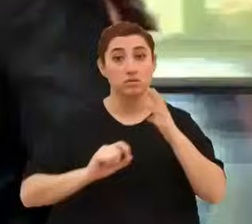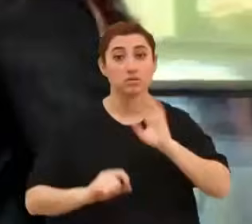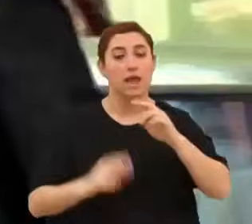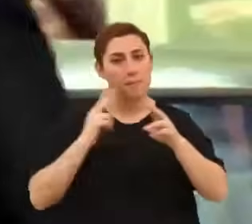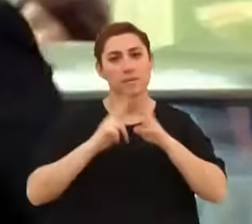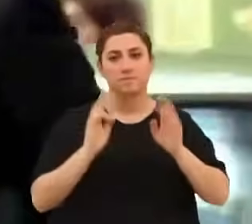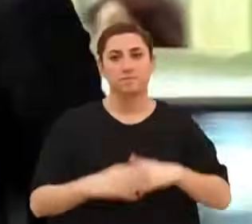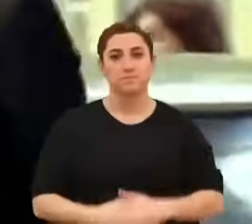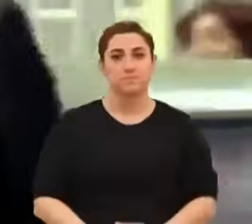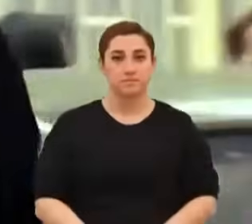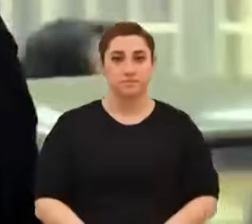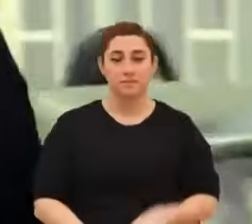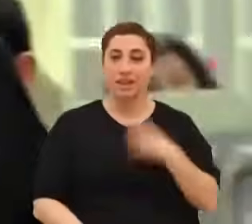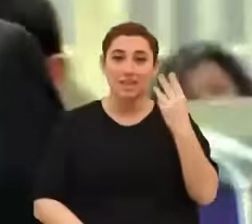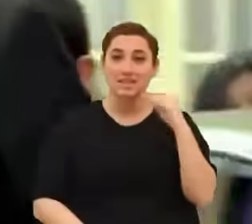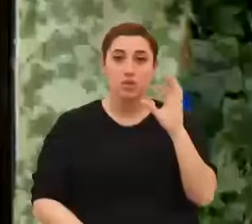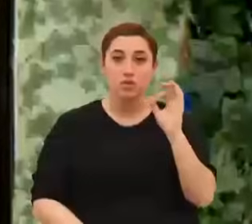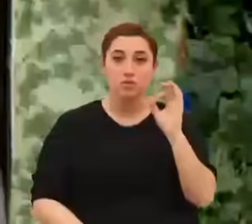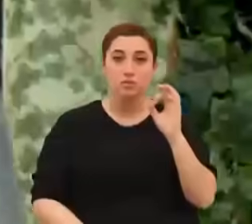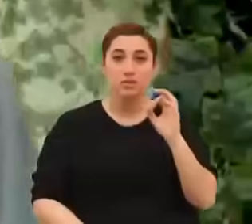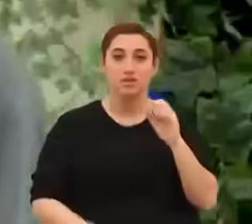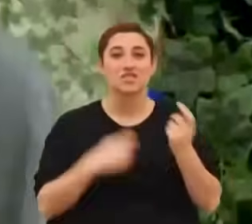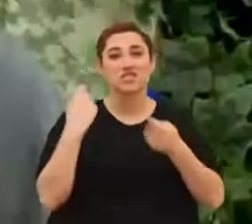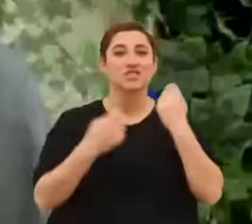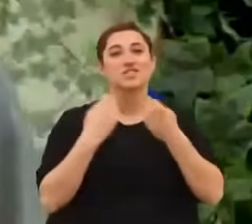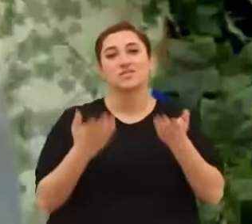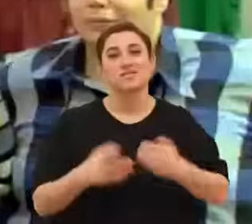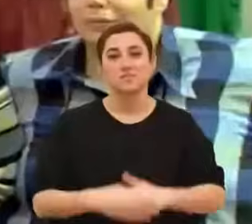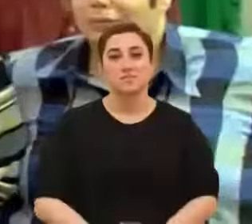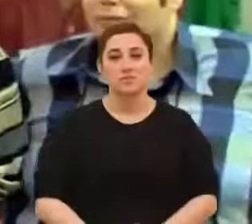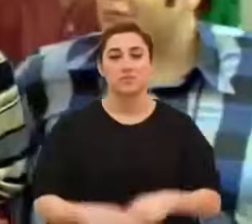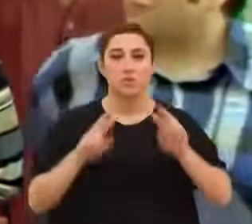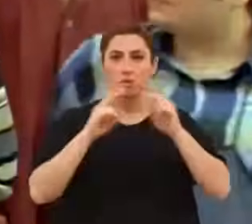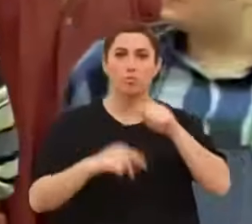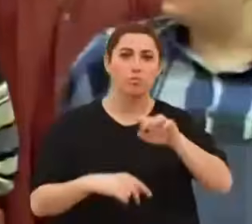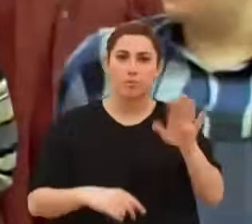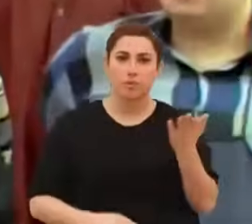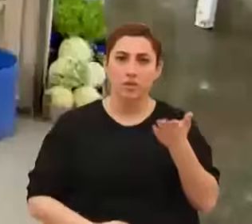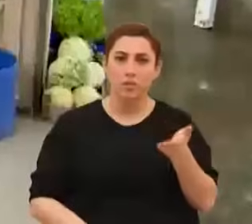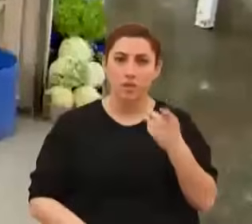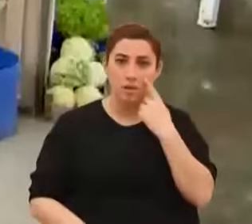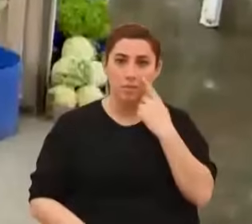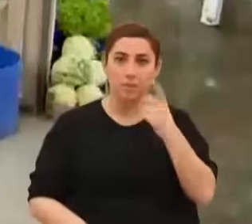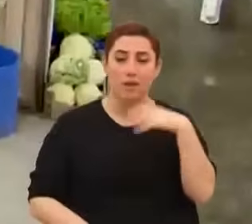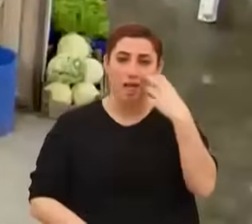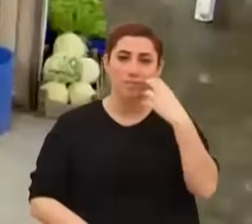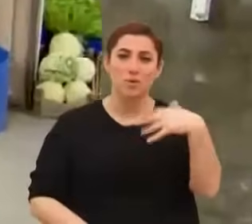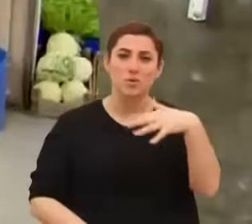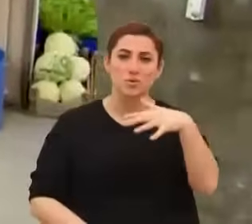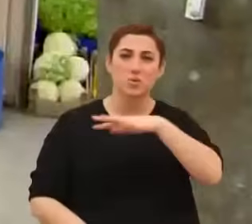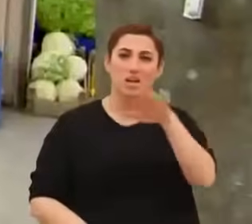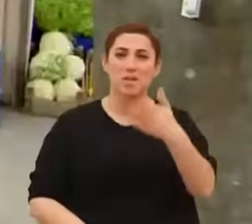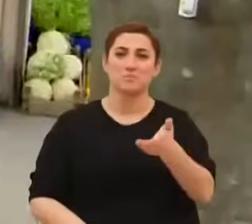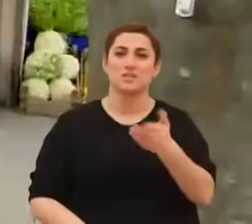efendim. Not al. Evet. Nasılsın Osman? İş güç usta işte. Oğlum bu dükkanın hali ne böyle? Bak şu elmalar, çürük,